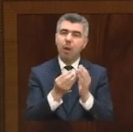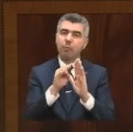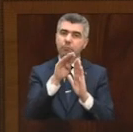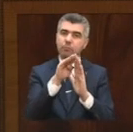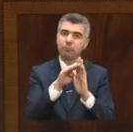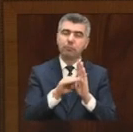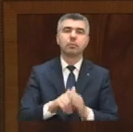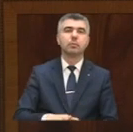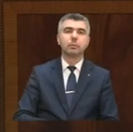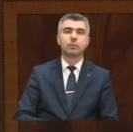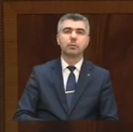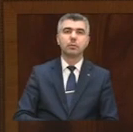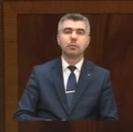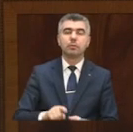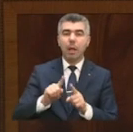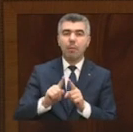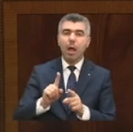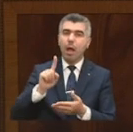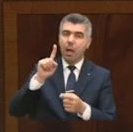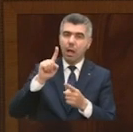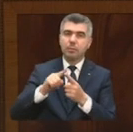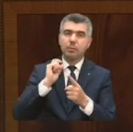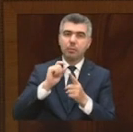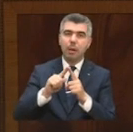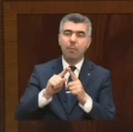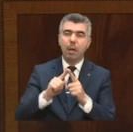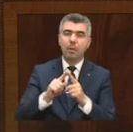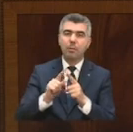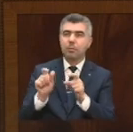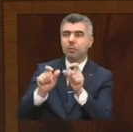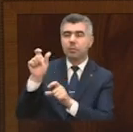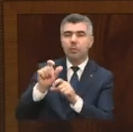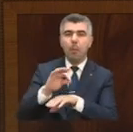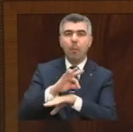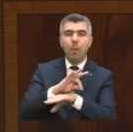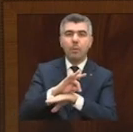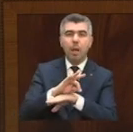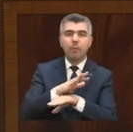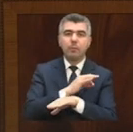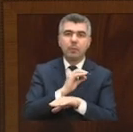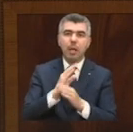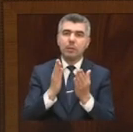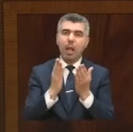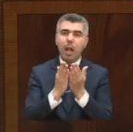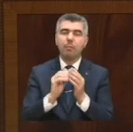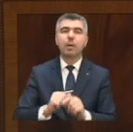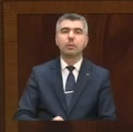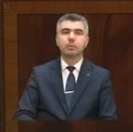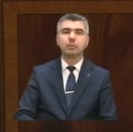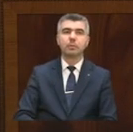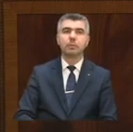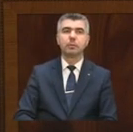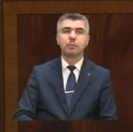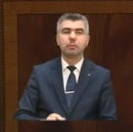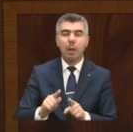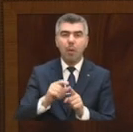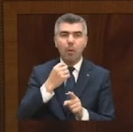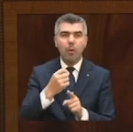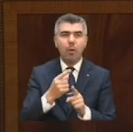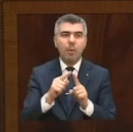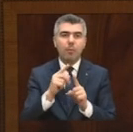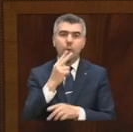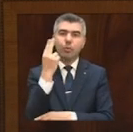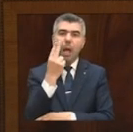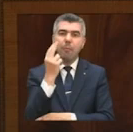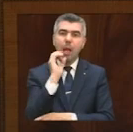اكدت على تعزيز الراسمال البشري وعلى اؤكدت كذلك على ان ازمه الجامعه